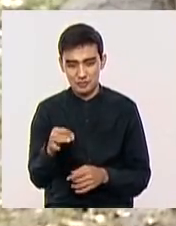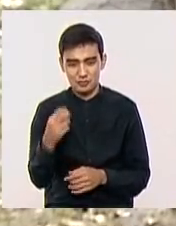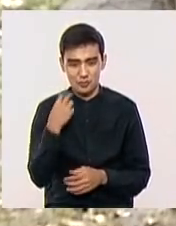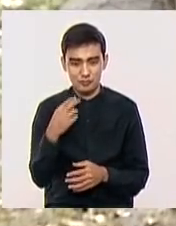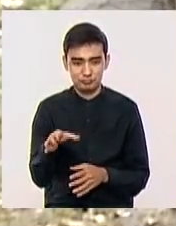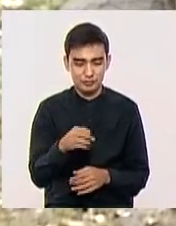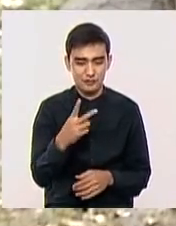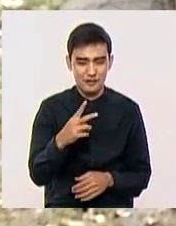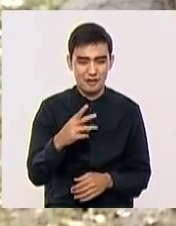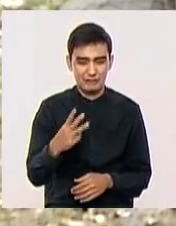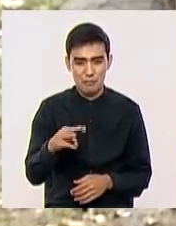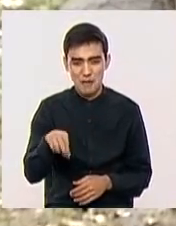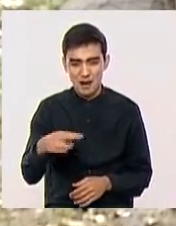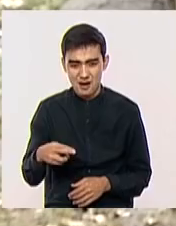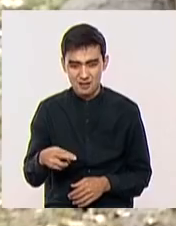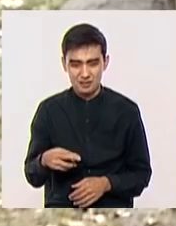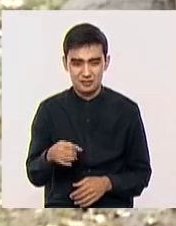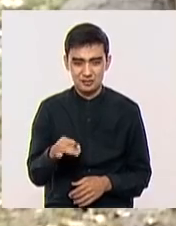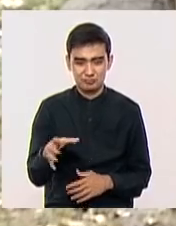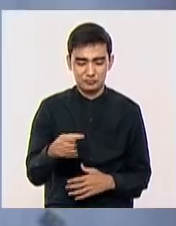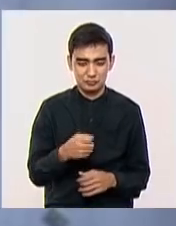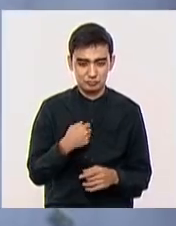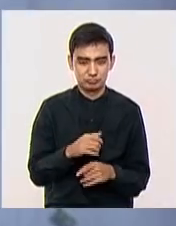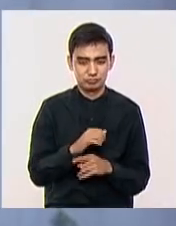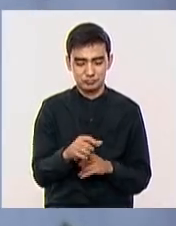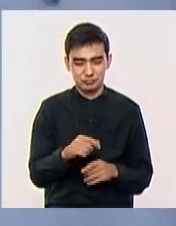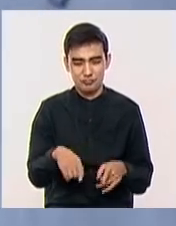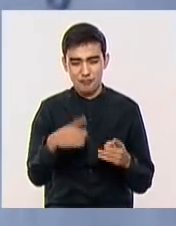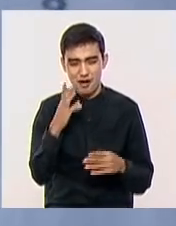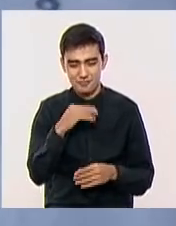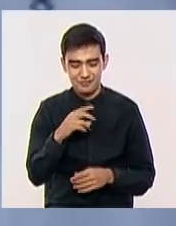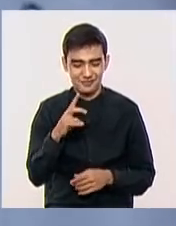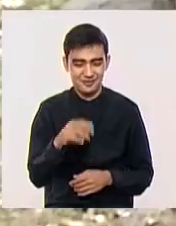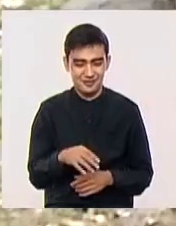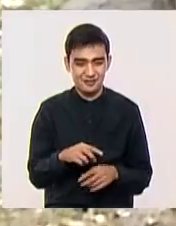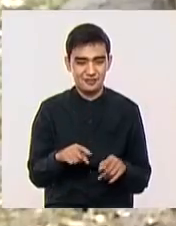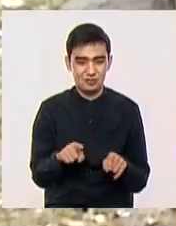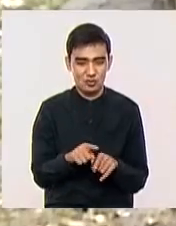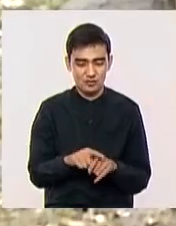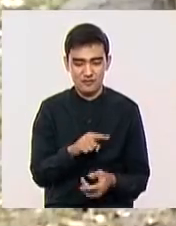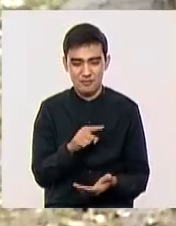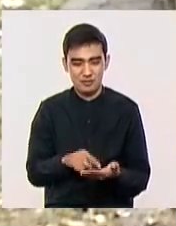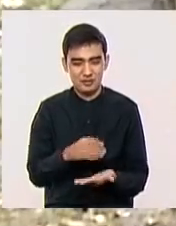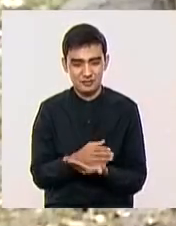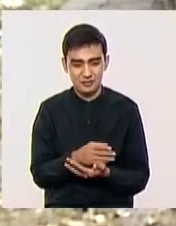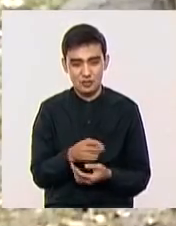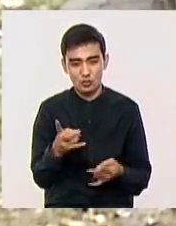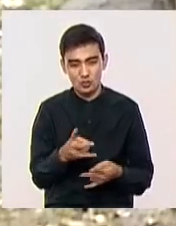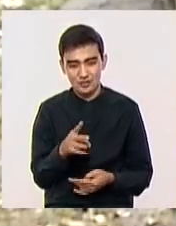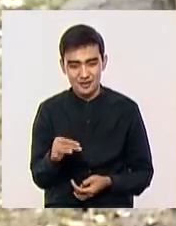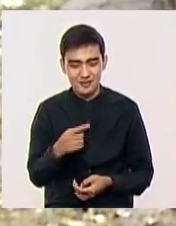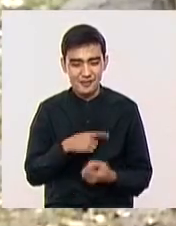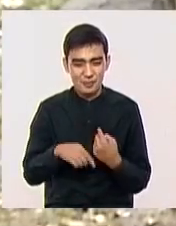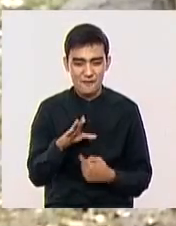там 2-3 миллиарда, куда-нибудь это запустим. Ну, тоже возникает вопрос, нужен ли нам вот